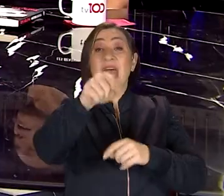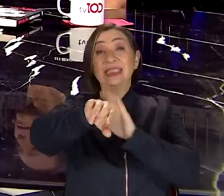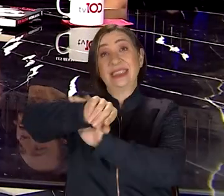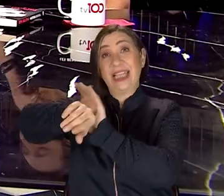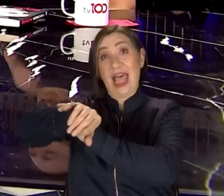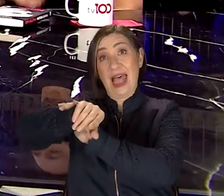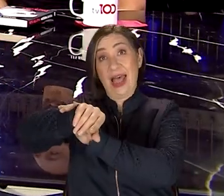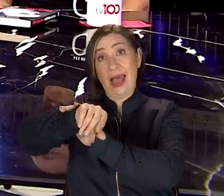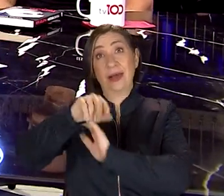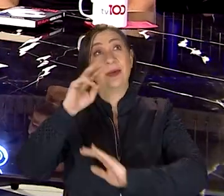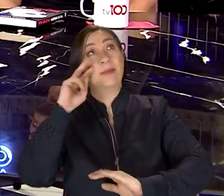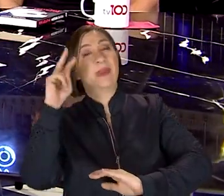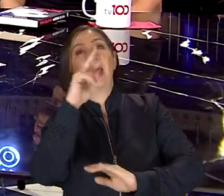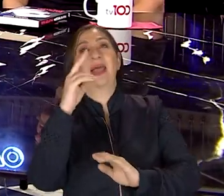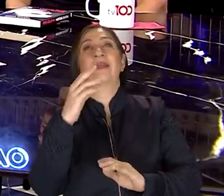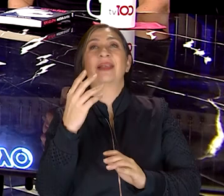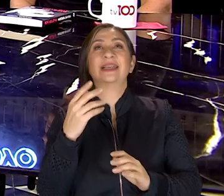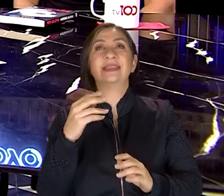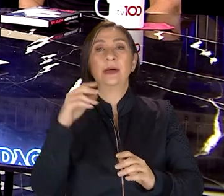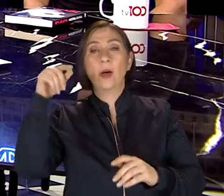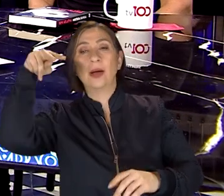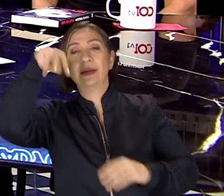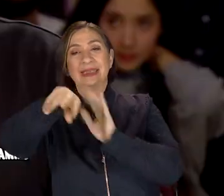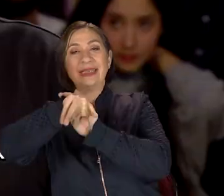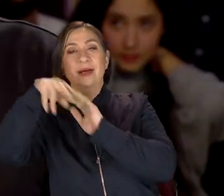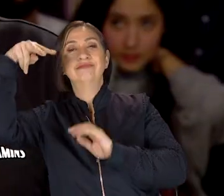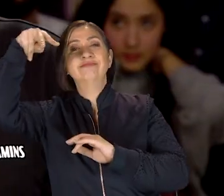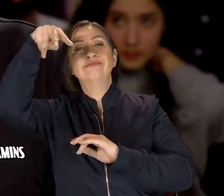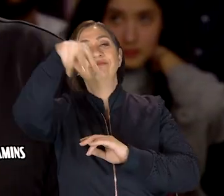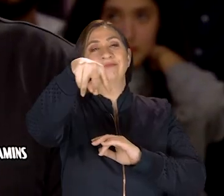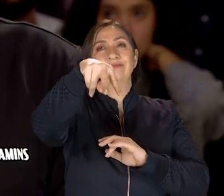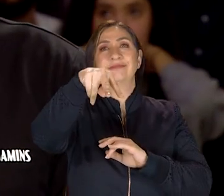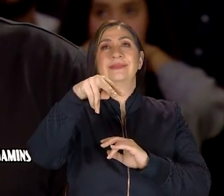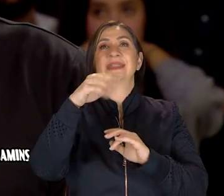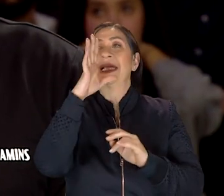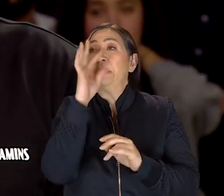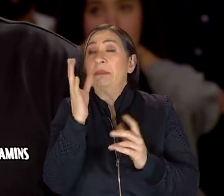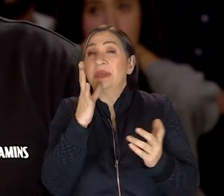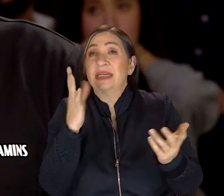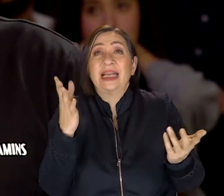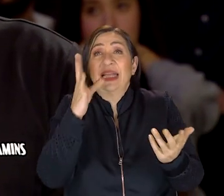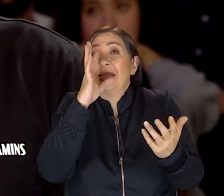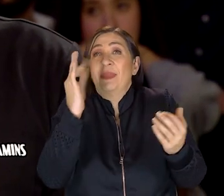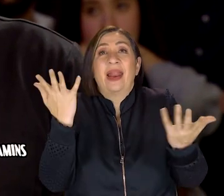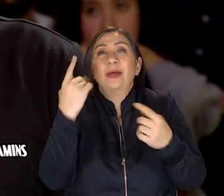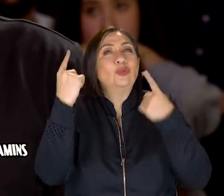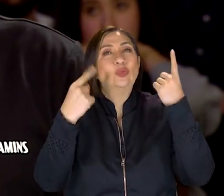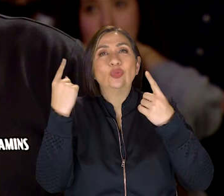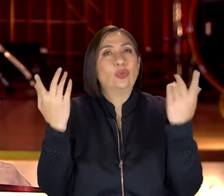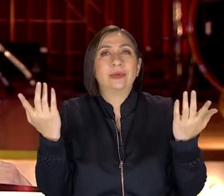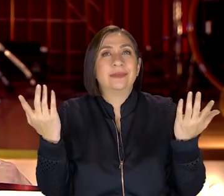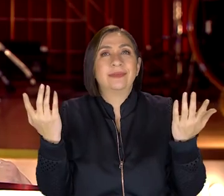Sahneye sağ. En evet. Üst köşeden bakan bir yer. Ya düşünsene sahneye sağ en üst köşeden bakan bir yerde kim bilir kimler ne